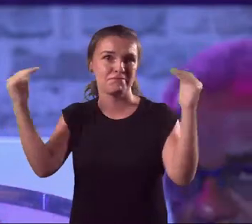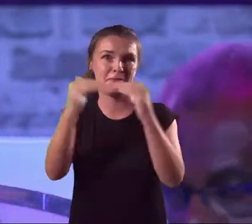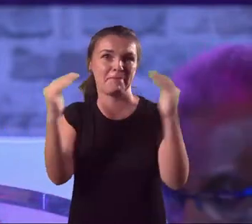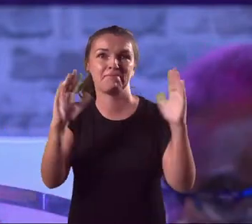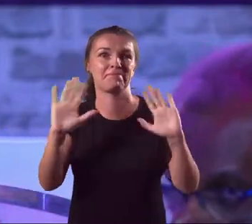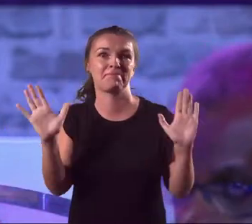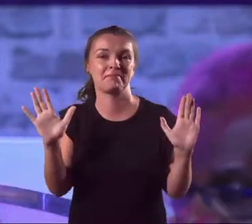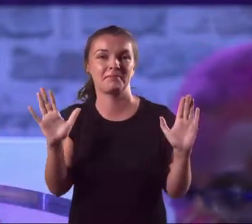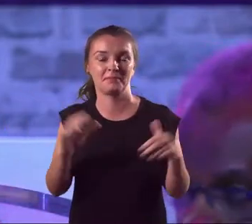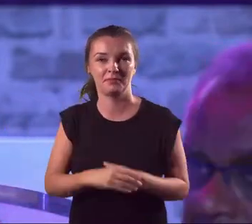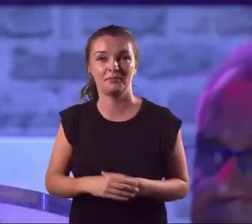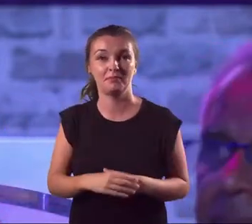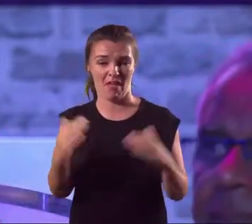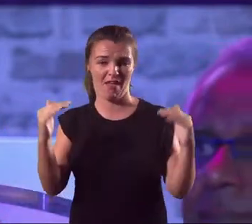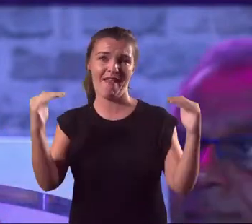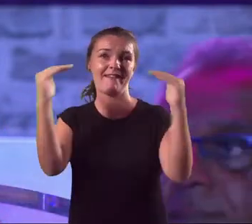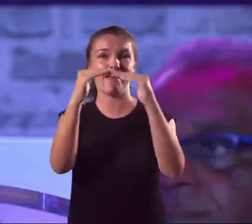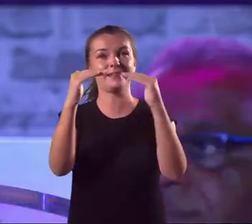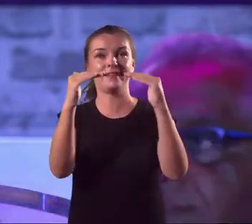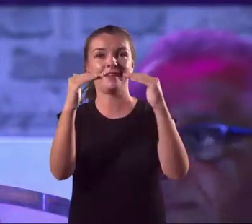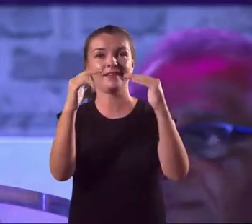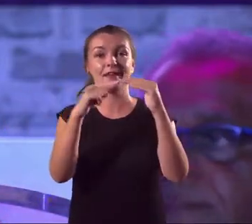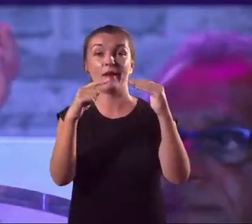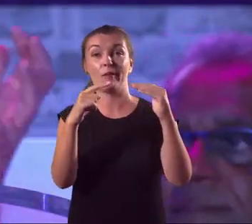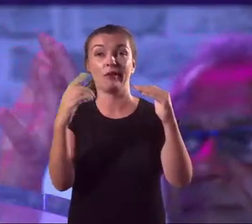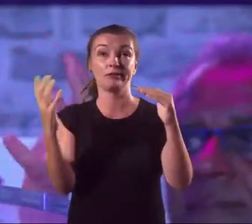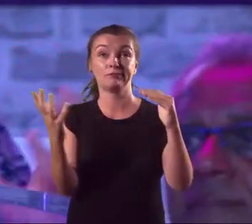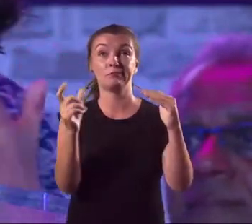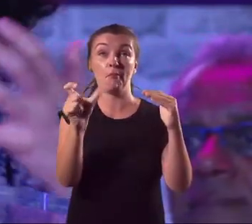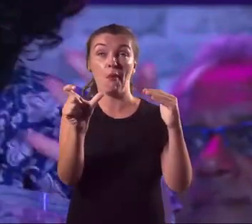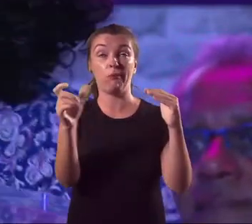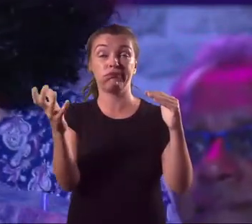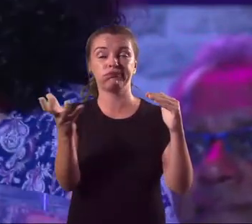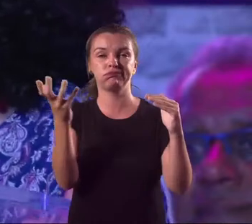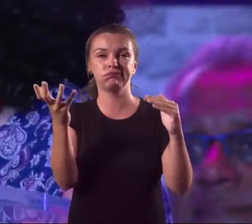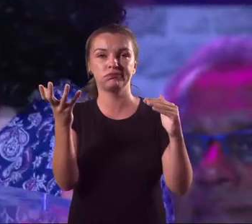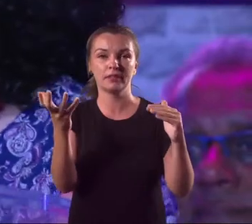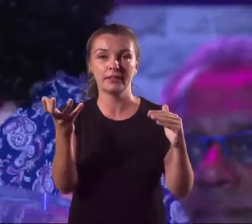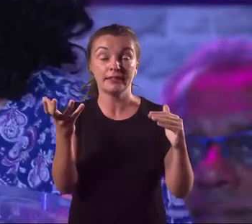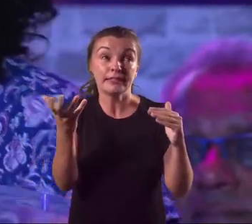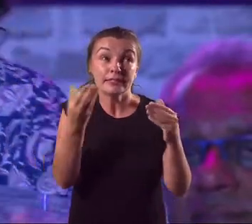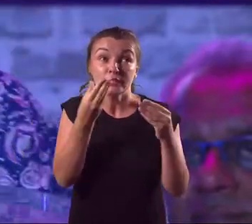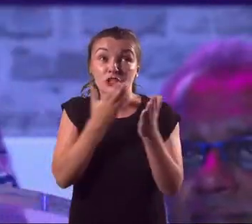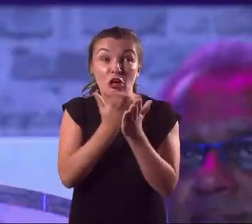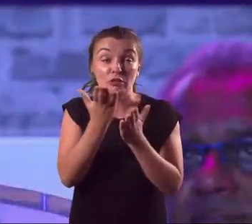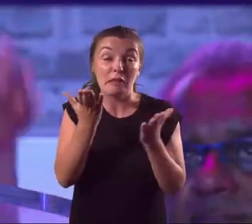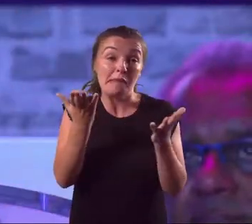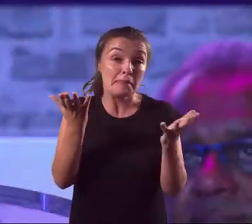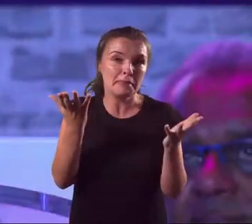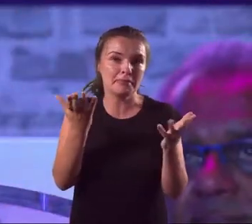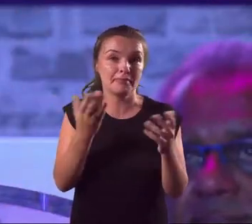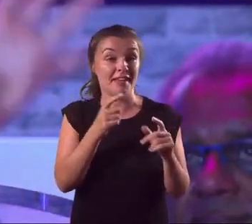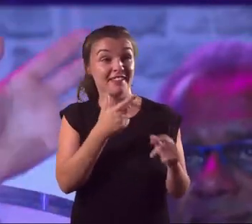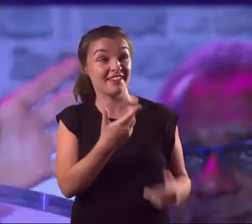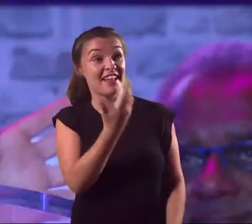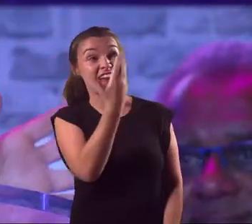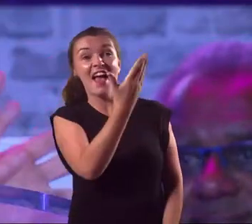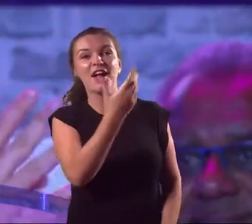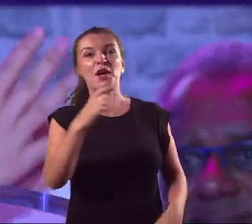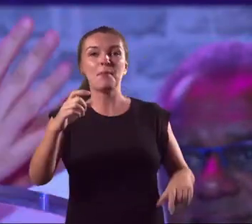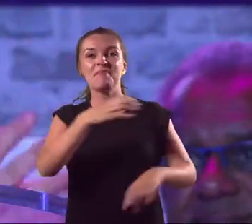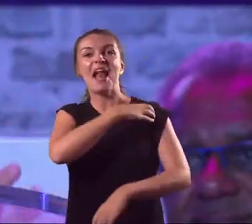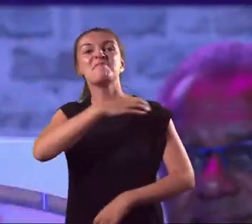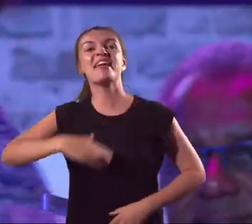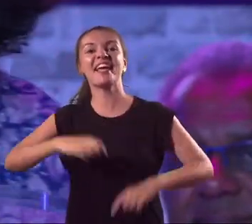l'égalité, c'est finalement devenu un peu un mot galvaudé dans notre République. Je pense qu'ils peuvent l'enlever du fronton des